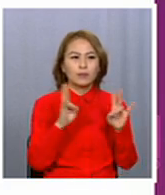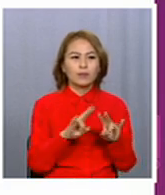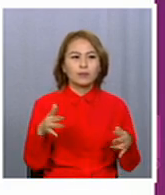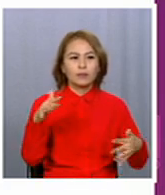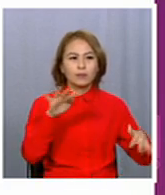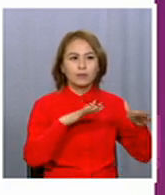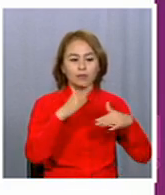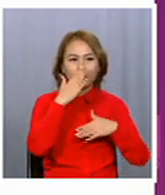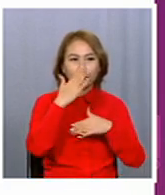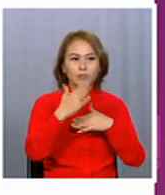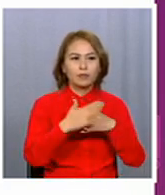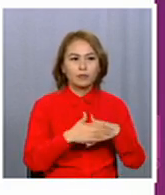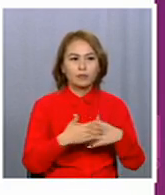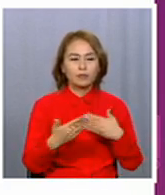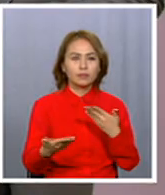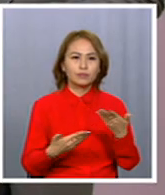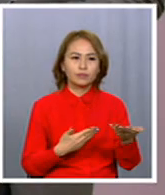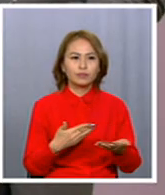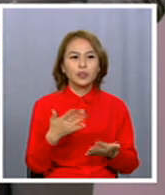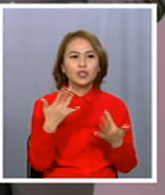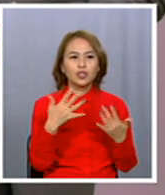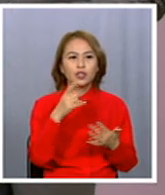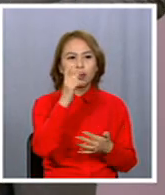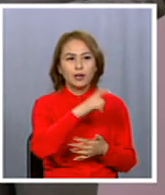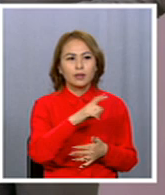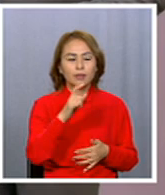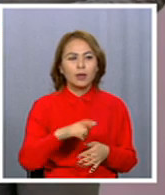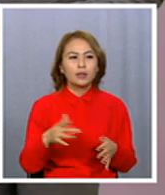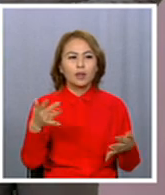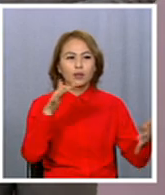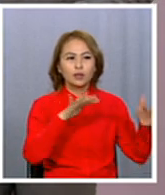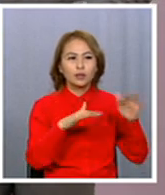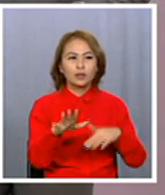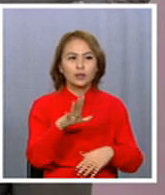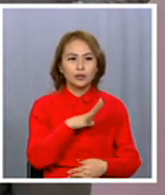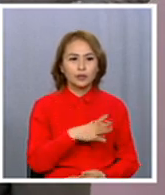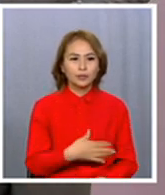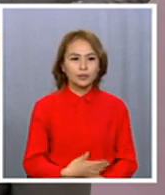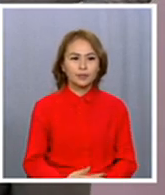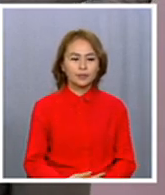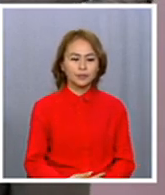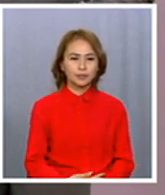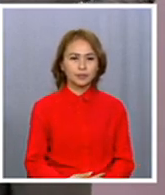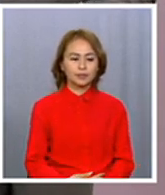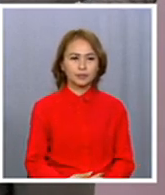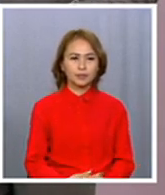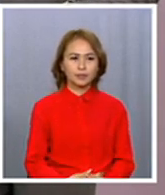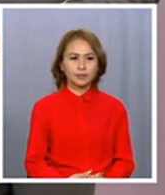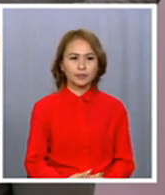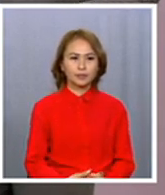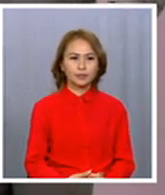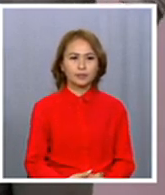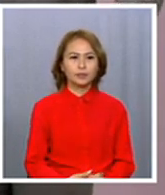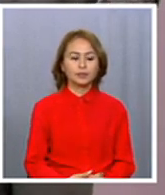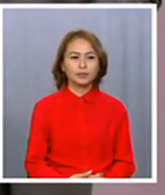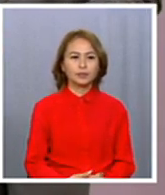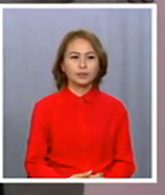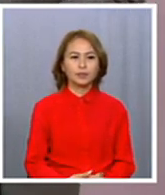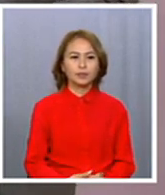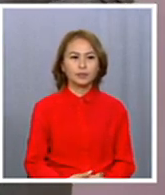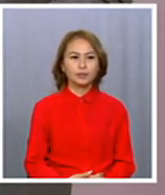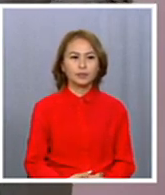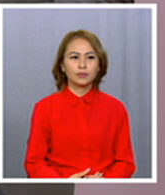қалғаны тауға жаяу шықты. Неше адам тауға жаяу шықты? Алдымен есептің шартын